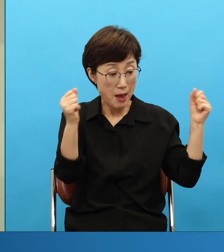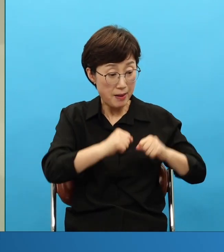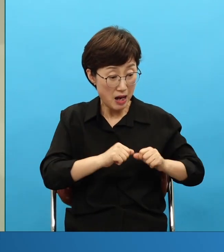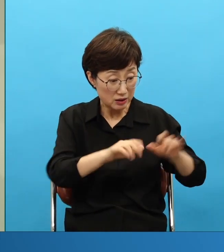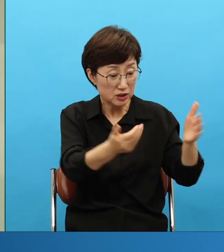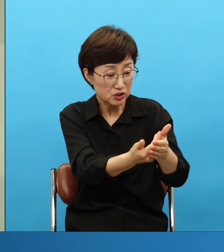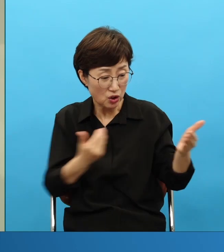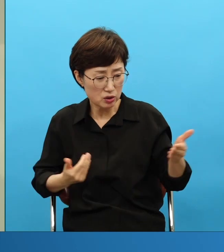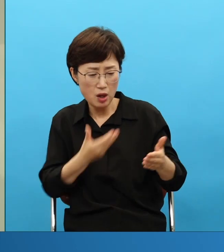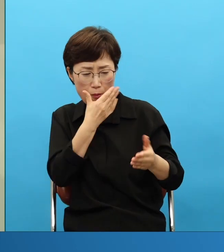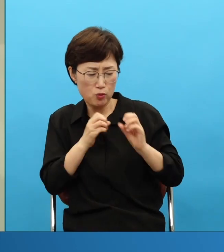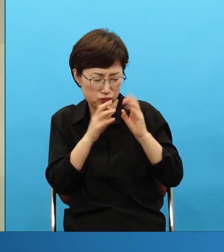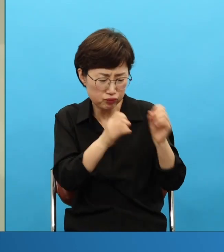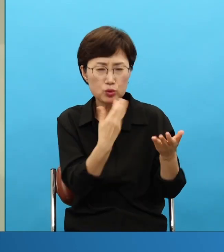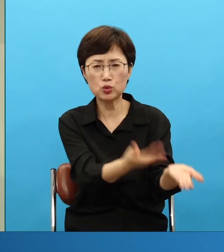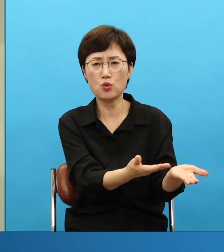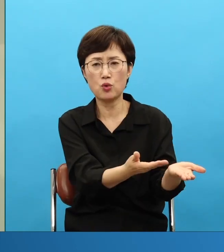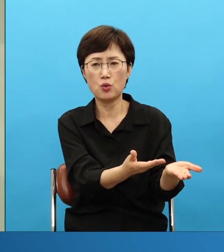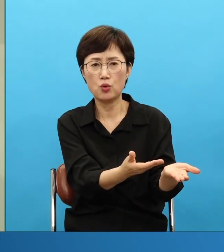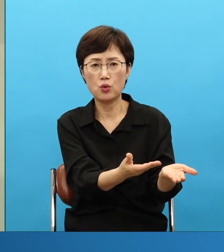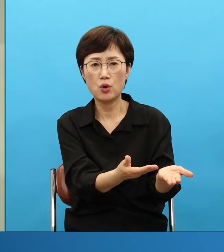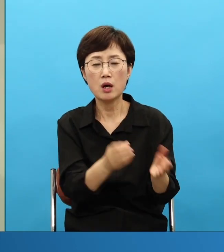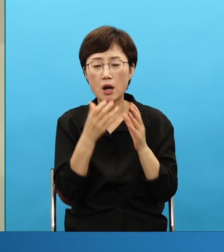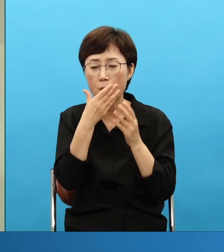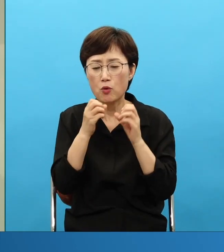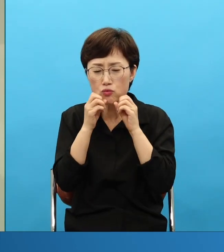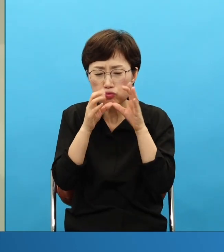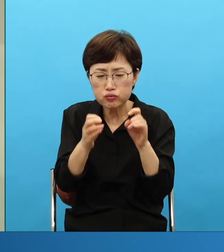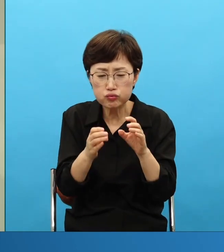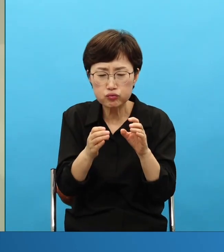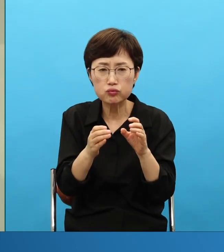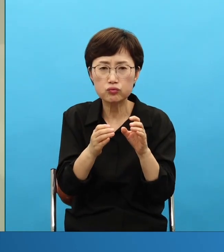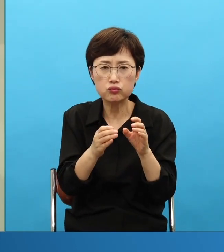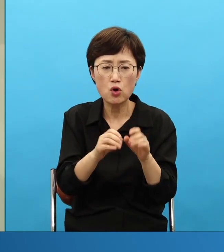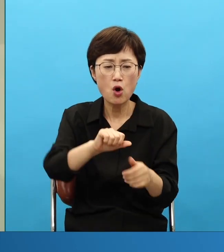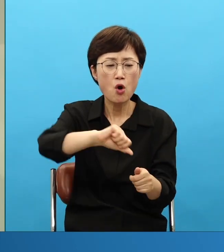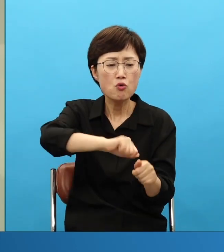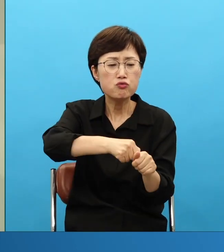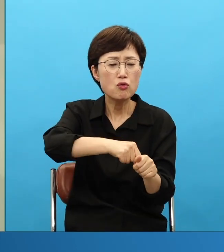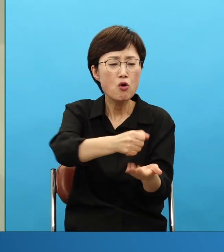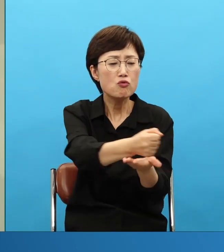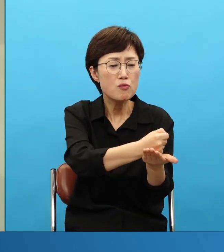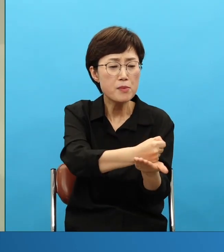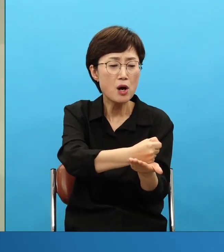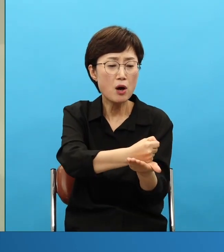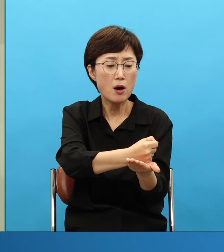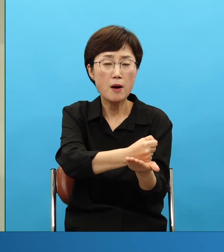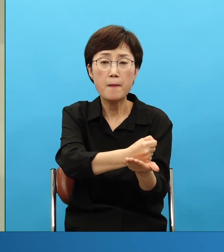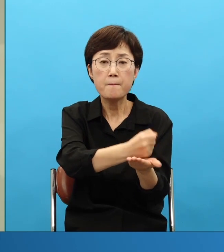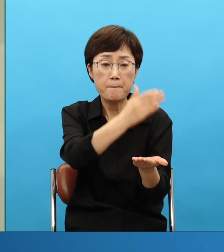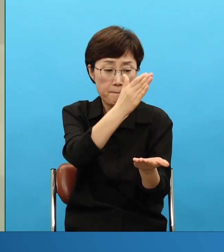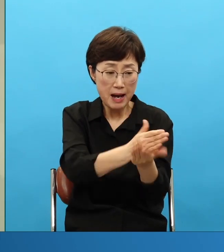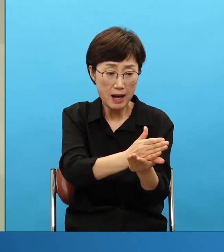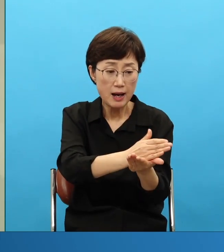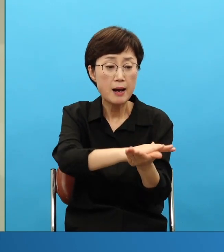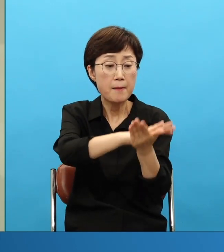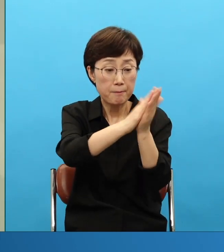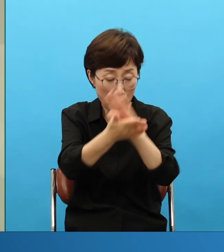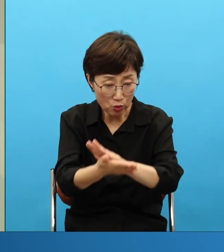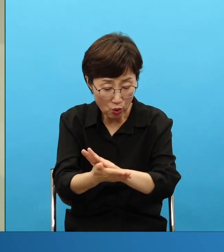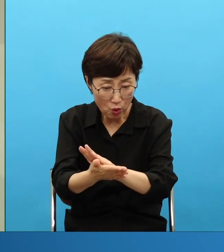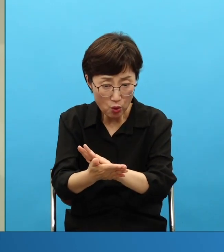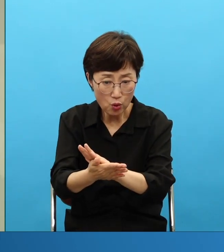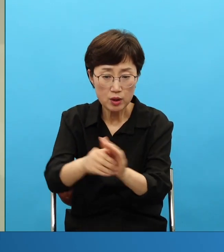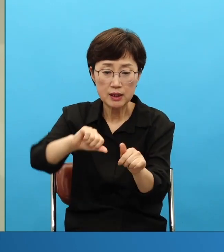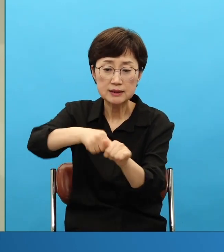is scattered, quickly spread the 이 gospel. 망대를 말하는 거예요. I'm talking about this 운명을 partisan. 뒤바꾸는 망대요. 재앙을 막는 망대를 세워라. That raise the partisan